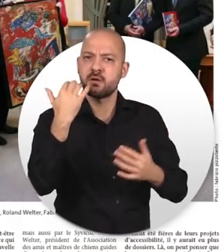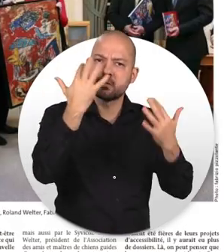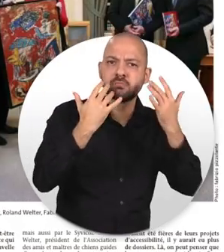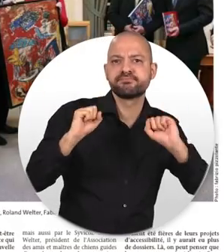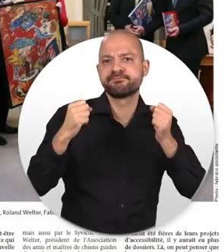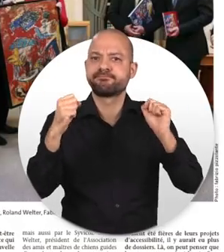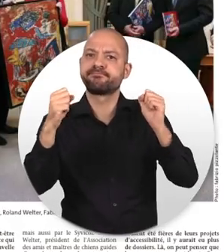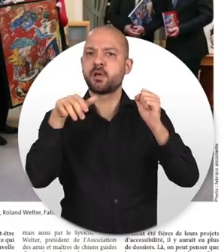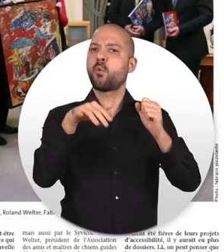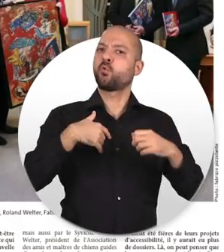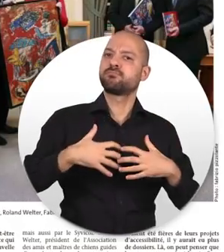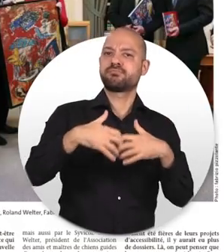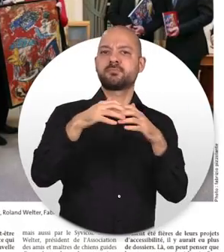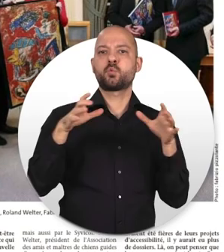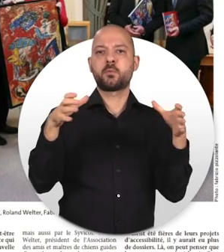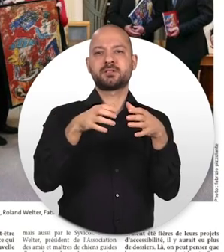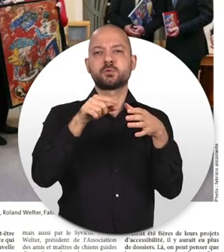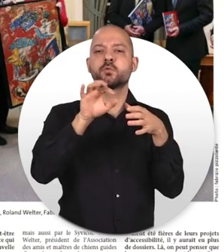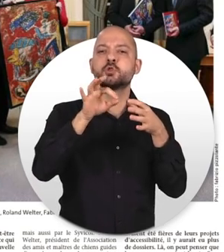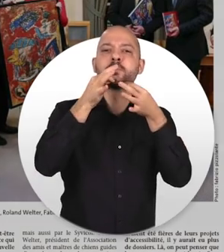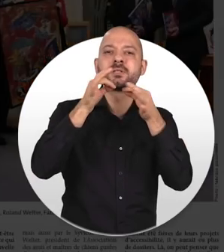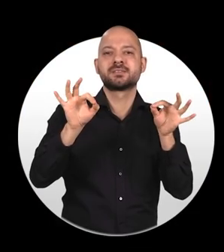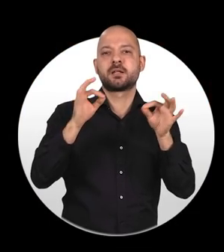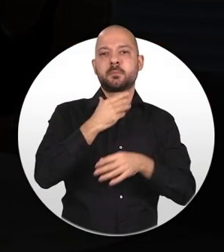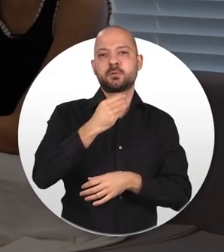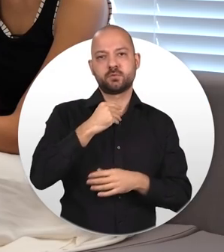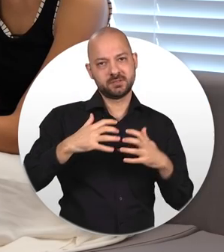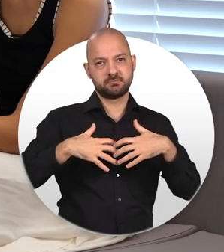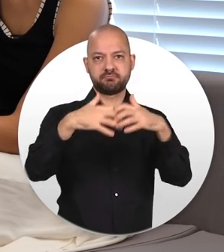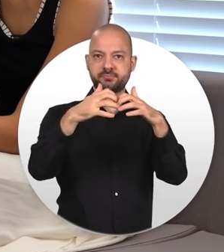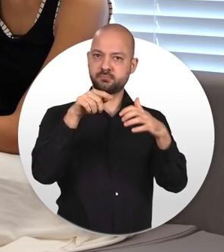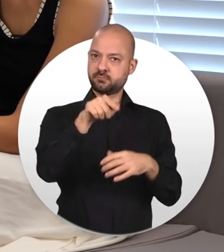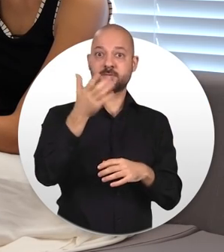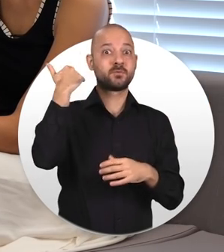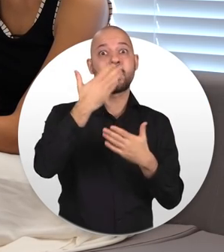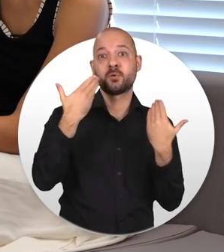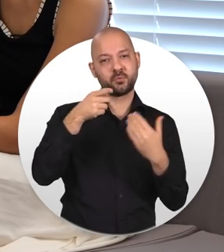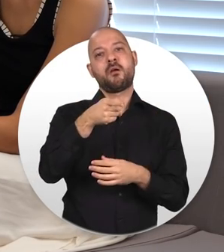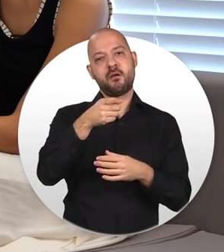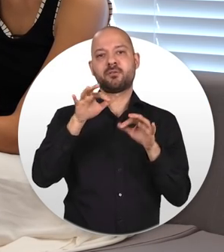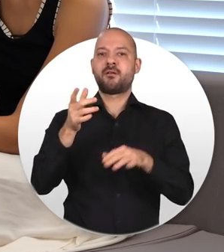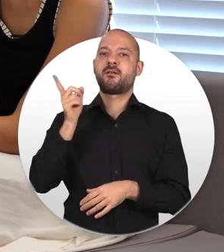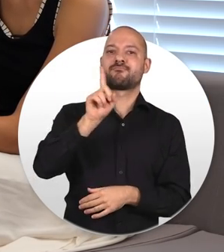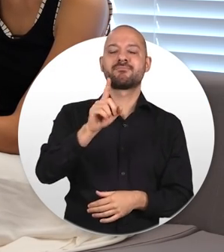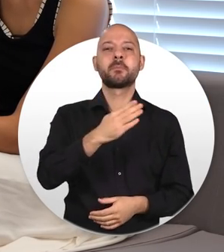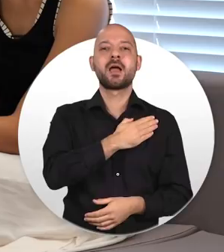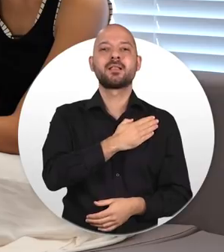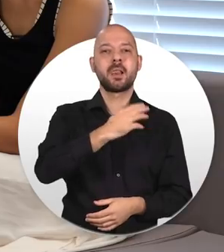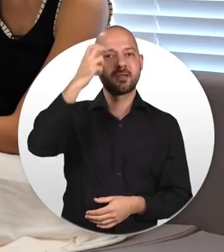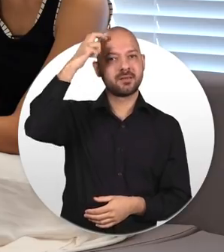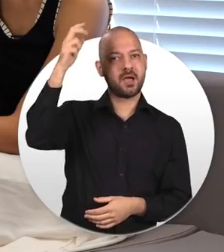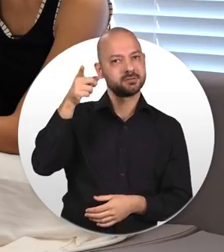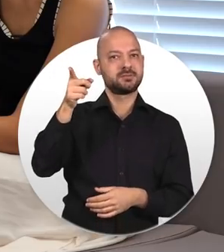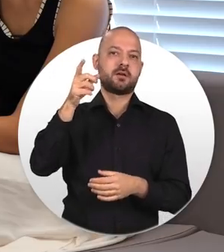auch eine Kommission gegründet hat für besonders spezifisch an den Service, den wir vorher noch nicht hatten, bei Madeleine Kaiser, für besonders spezifisch. Wir